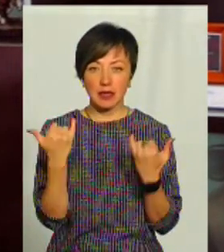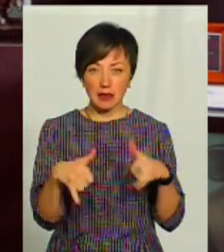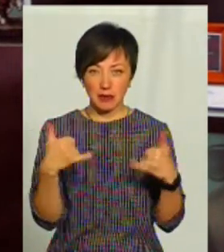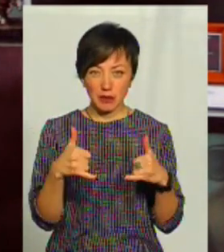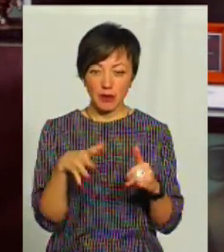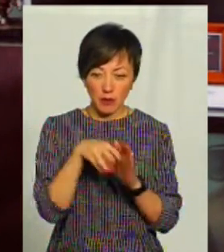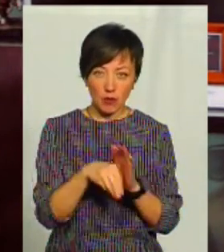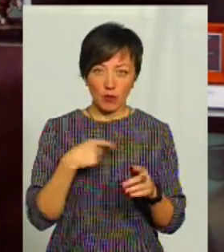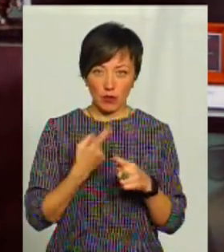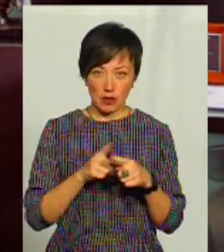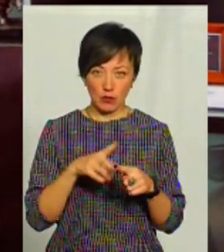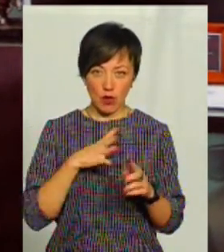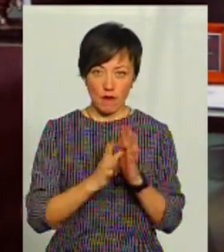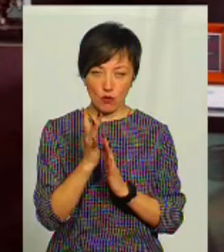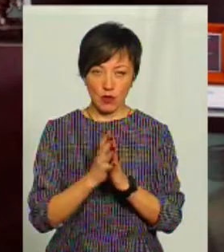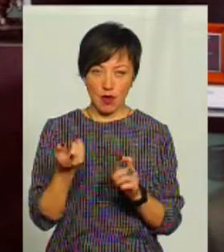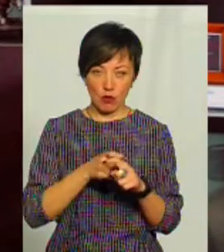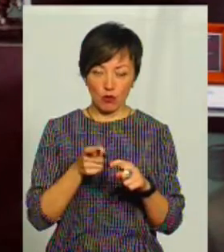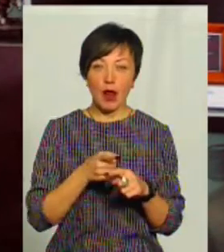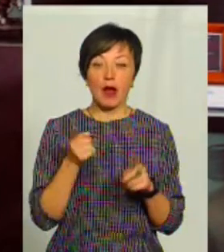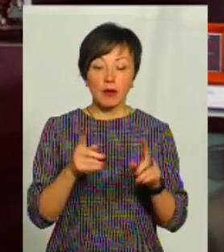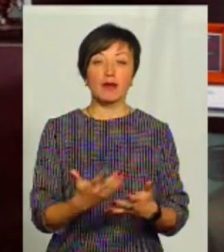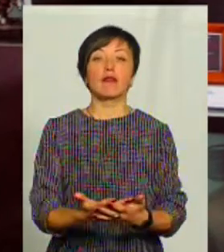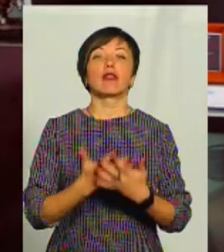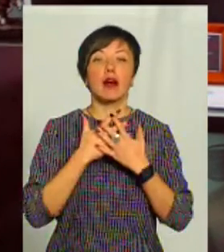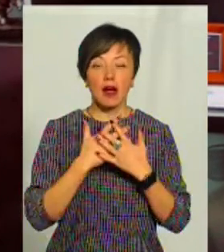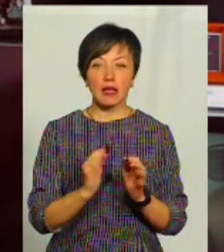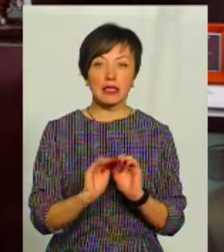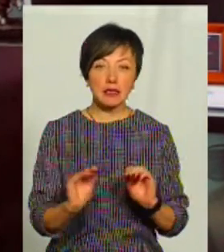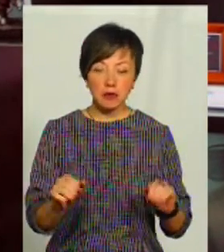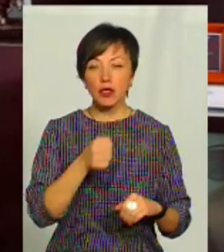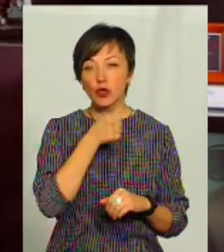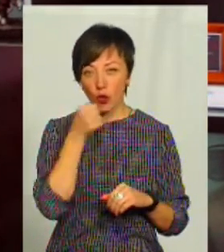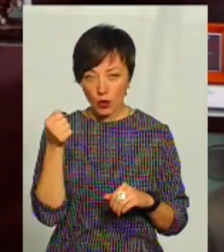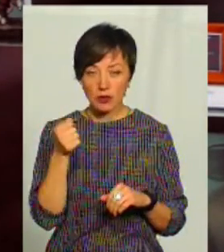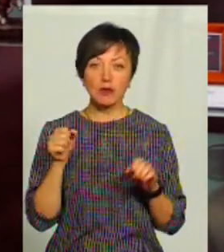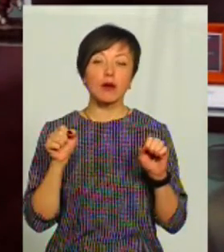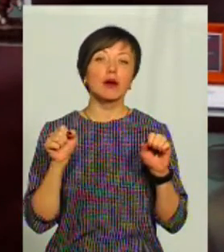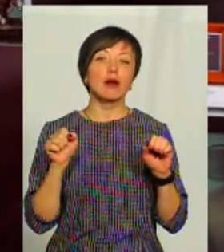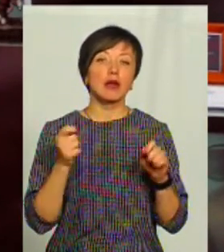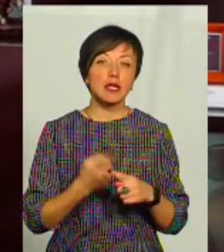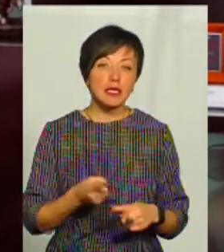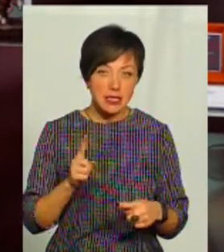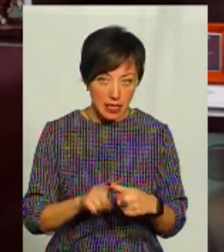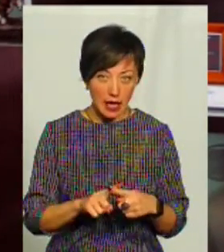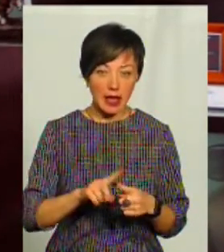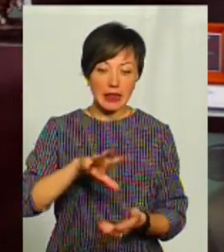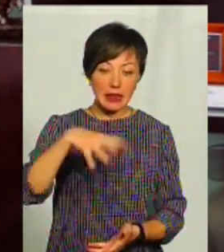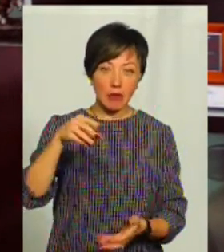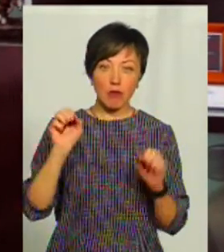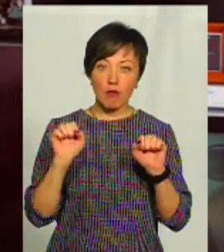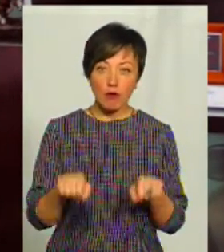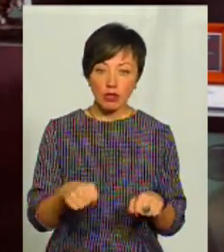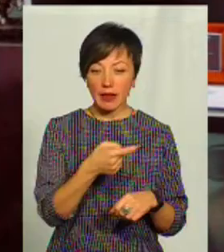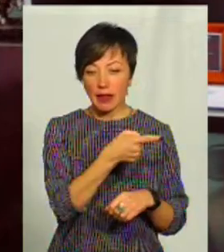яка містилася в даній речовині. І знову ж таки, при вдиханні дітьми, дорослими, вона в цей дим може